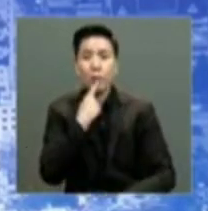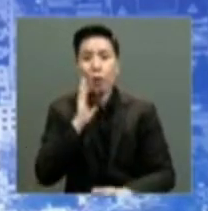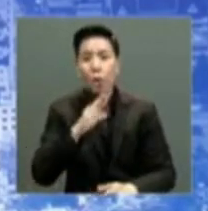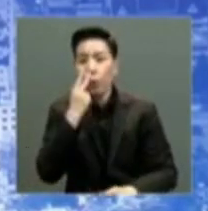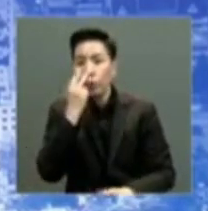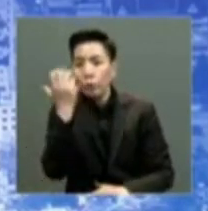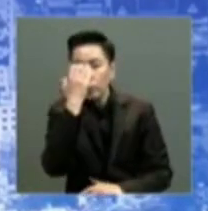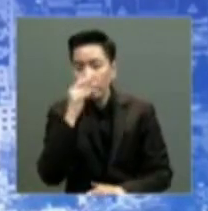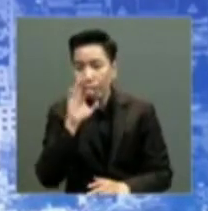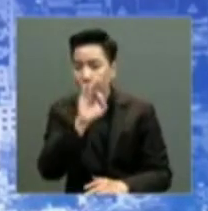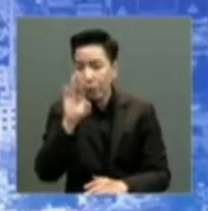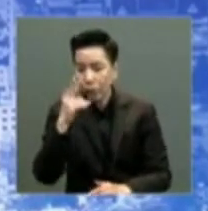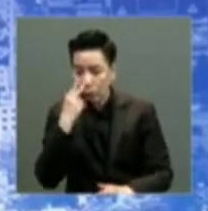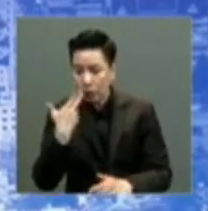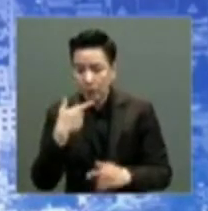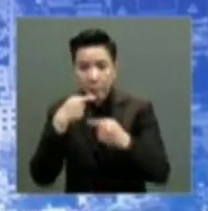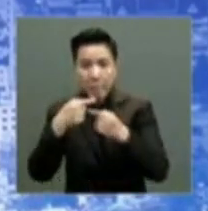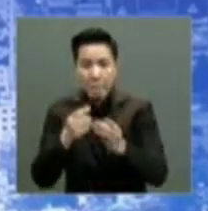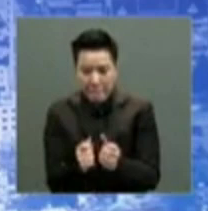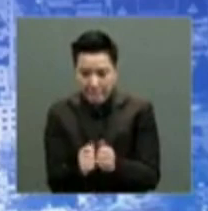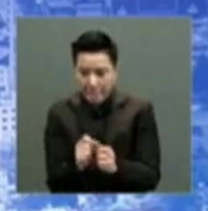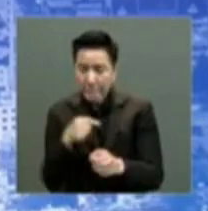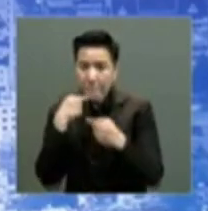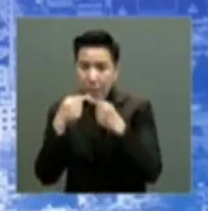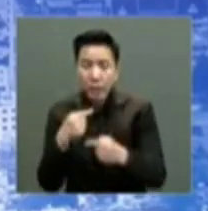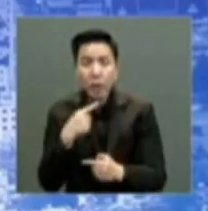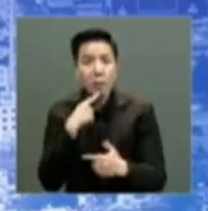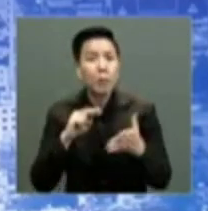นะครับผมประมาณนั้นและแต่ขยายขึ้นมามากขึ้นขั้นไปดูนะครับว่าถ้าท่านไม่สบายนะครับอย่างตัวนี้ของสัมผัสกับบนรถเมล์หรืออะไรก็แล้วแต่เจ้าสัตว์สงสัยหลายบอกมาเลยครับทางกระทรวงสาธารณสุขที่รับการจัดการประชุมจากสปกนำเรียนโดยท่านผู้อำนวยการศูนย์ก็บอกว่าได้เต็มที่เรื่องค่ารักษาเรื่องพยาบาลจะต้องดูแลเป็นอันดับที่หนึ่งเพราะฉันพูดในการศูนย์ให้ประเด็นเรื่องนี้เป็นเรื่องใหญ่เราก็สบายใจแล้วก็ทำได้เต็มที่นะครับอันนี้ก็นำเรียนเพื่อทราบครับครับแสดงว่าเป็นการเน้นย้ำใช่ไหมคะว่าตัวเลขจำนวนผู้ติดเชื้อที่เราลดลงแต่ละวันไม่ใช่เรื่องของการตรวจน้อยลงแต่ในขณะนี้เราตรวจเพิ่มขึ้นมากด้วยเพราะว่าอย่างวันนี้พอคุณหมอแถลงปุ๊บคุณผู้ชมที่ติดตามFacebook Liteนี่แหละพิมพ์เข้ามาเลยว่าตกลงแล้วในแต่ละวันตรวจกี่รายอันนี้ยืนยันได้เลยใช่ไหมคะครับก็เดี๋ยวจะมีตัวเลขล่า